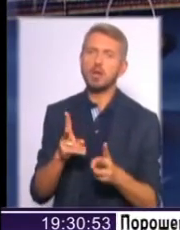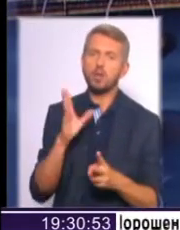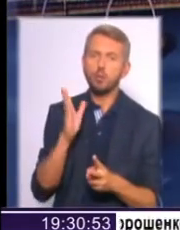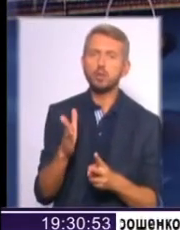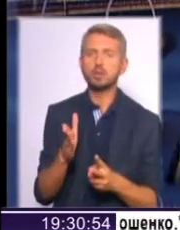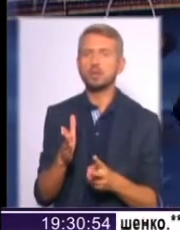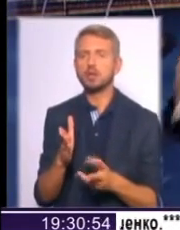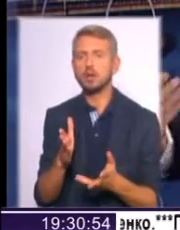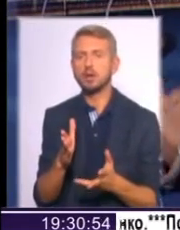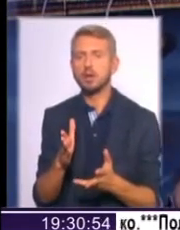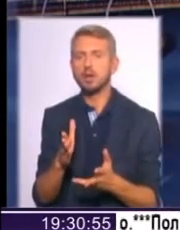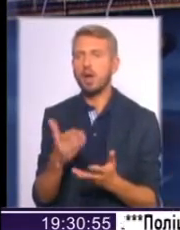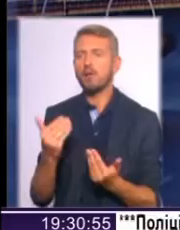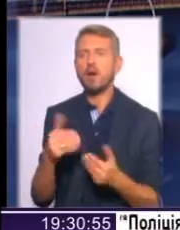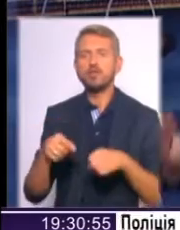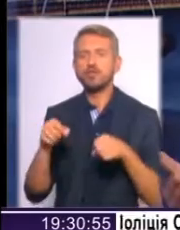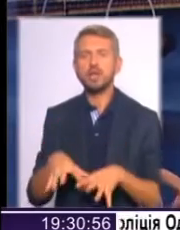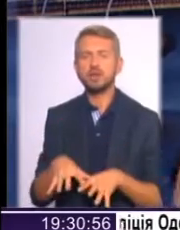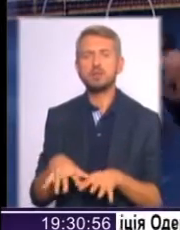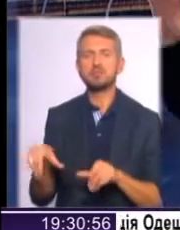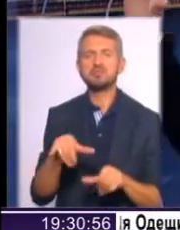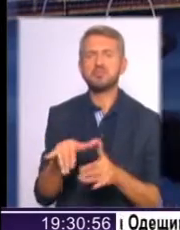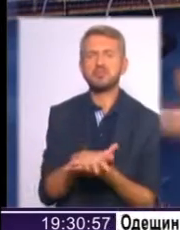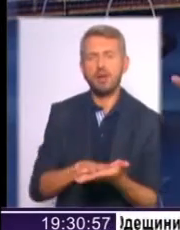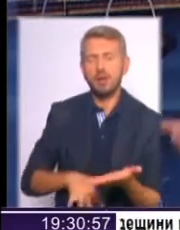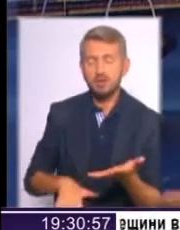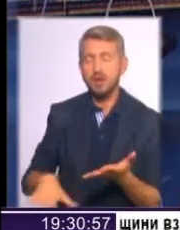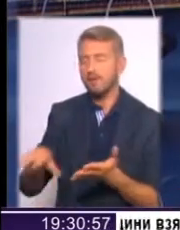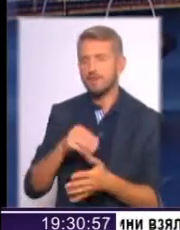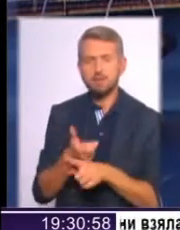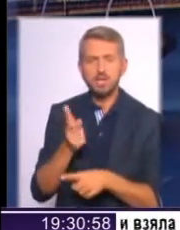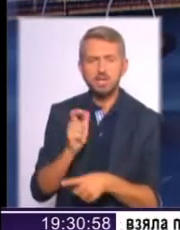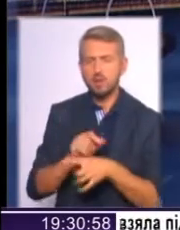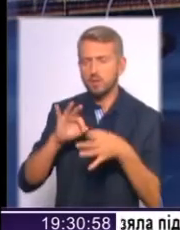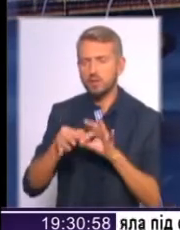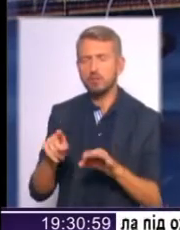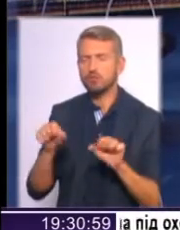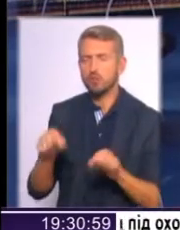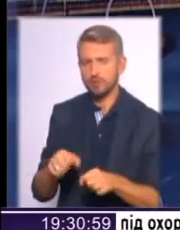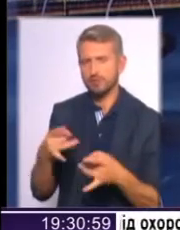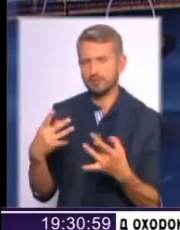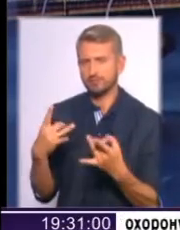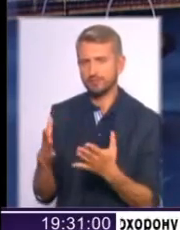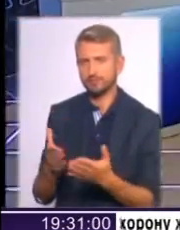який спосіб ваші рішення доносити, на який рівень. Тобто все максимально детально, що можна сказати. Прошу, будь ласка.